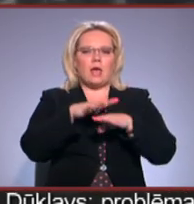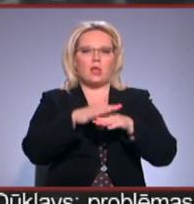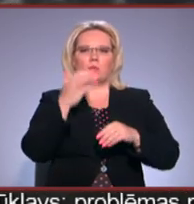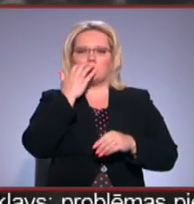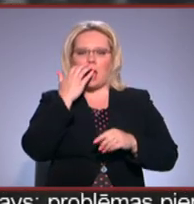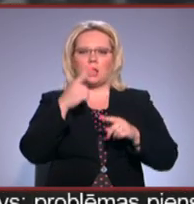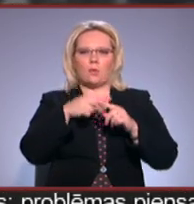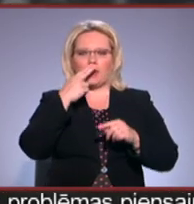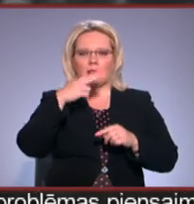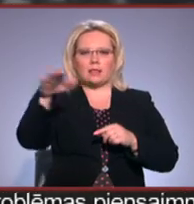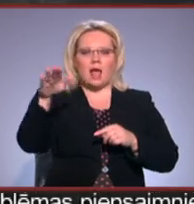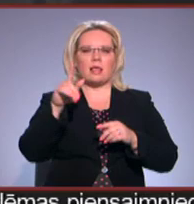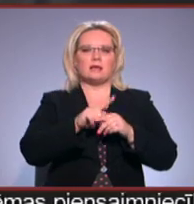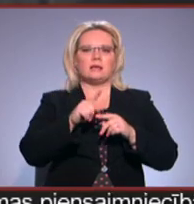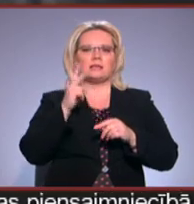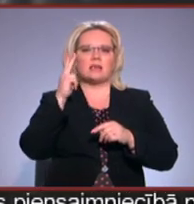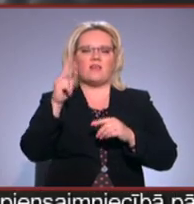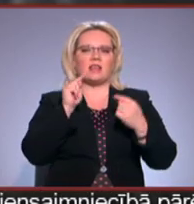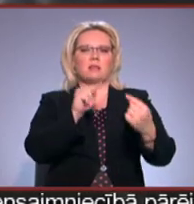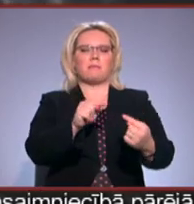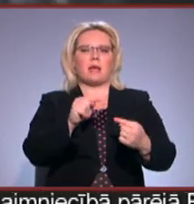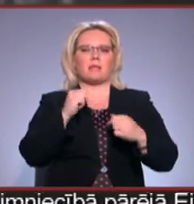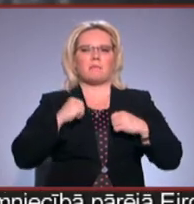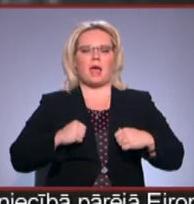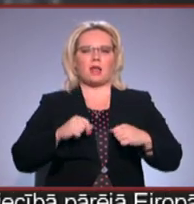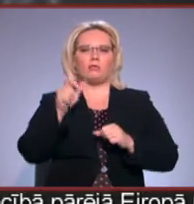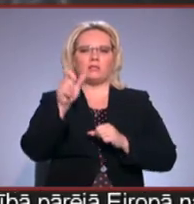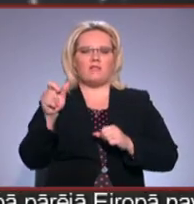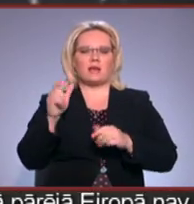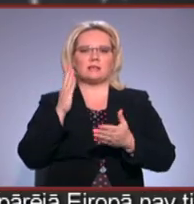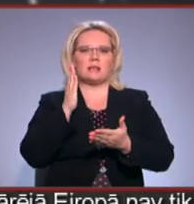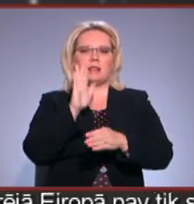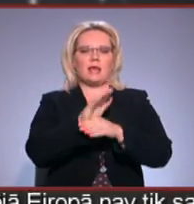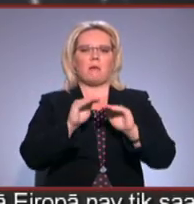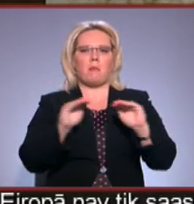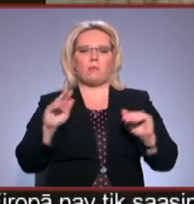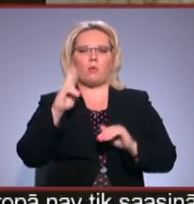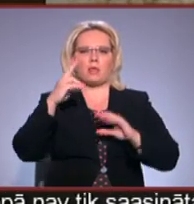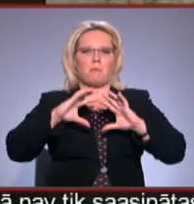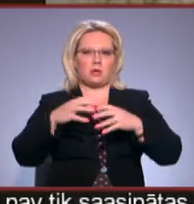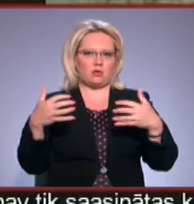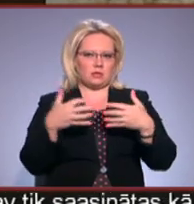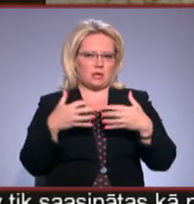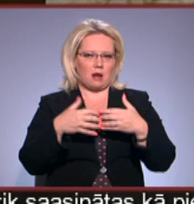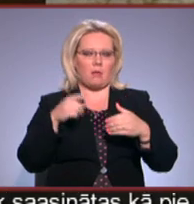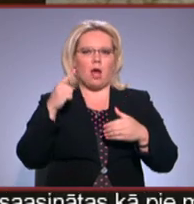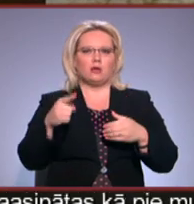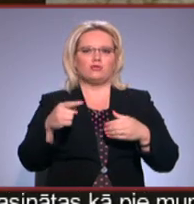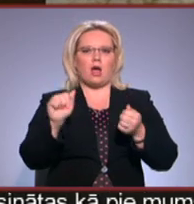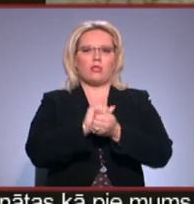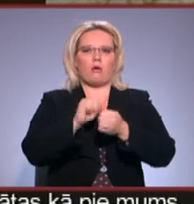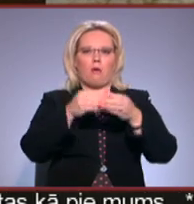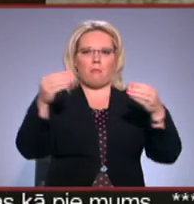Hitlera sazvērestību pret mieru un cilvēcību, kas lika pamatus otrajam pasaules karam. Ar šo pakta parakstīšanu